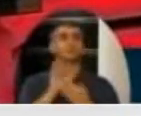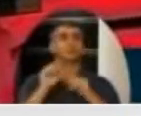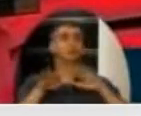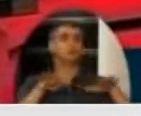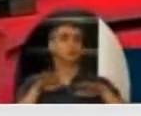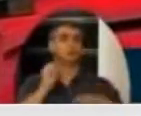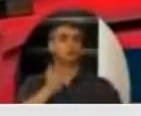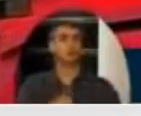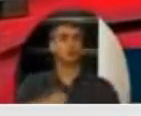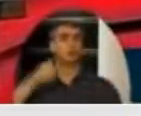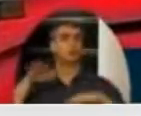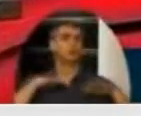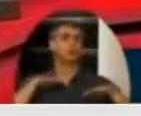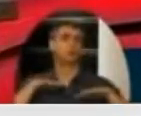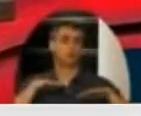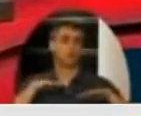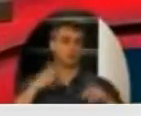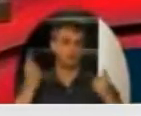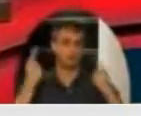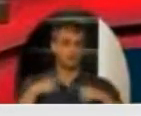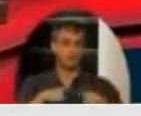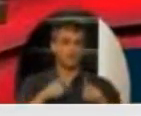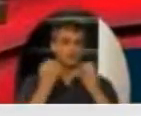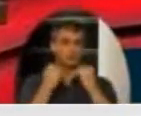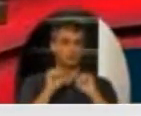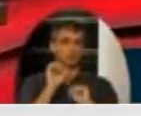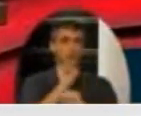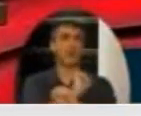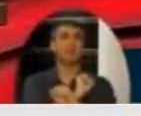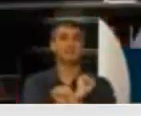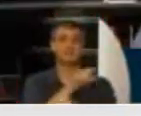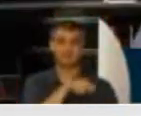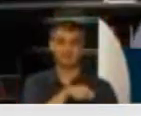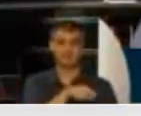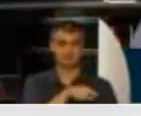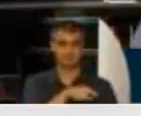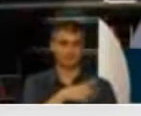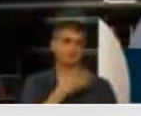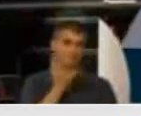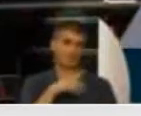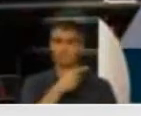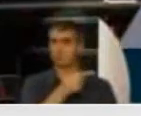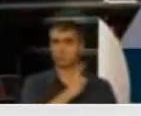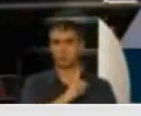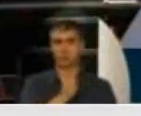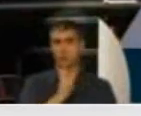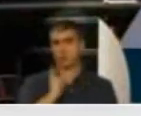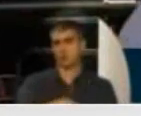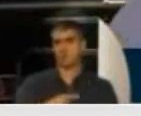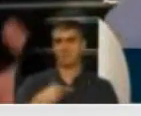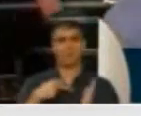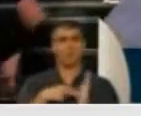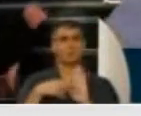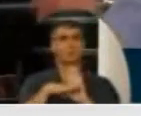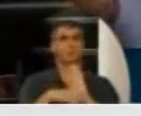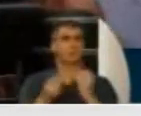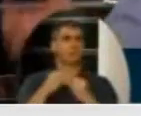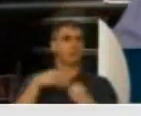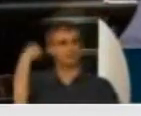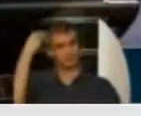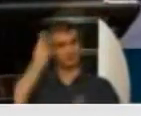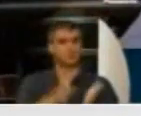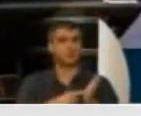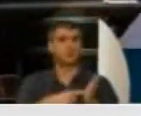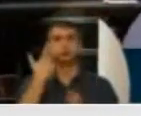ממשלתית של ראש הממשלה, שבמקביל לשחרורם של האסירים הללו, הרי גם הוא לא מחויב לעמוד בתנאי הנוסף. הפלסטינים דרשו